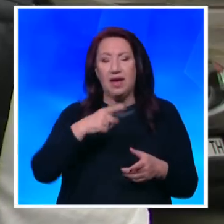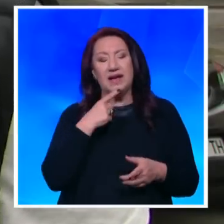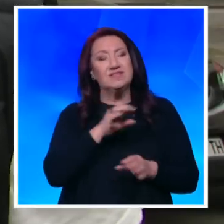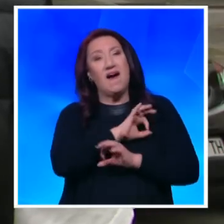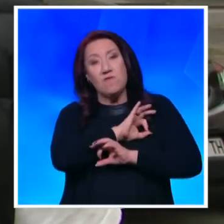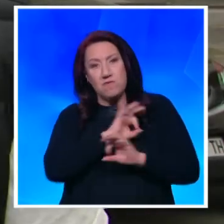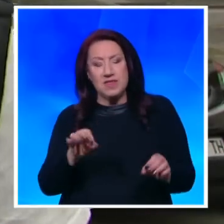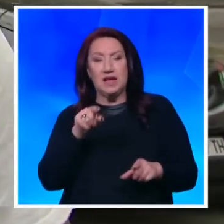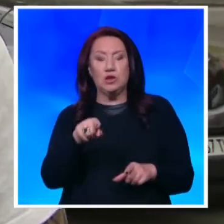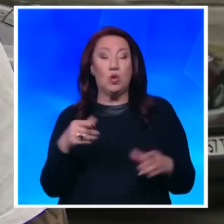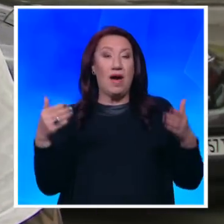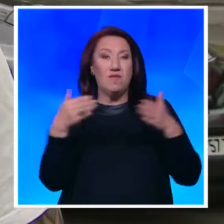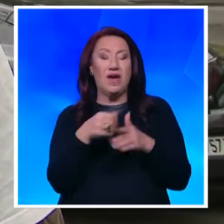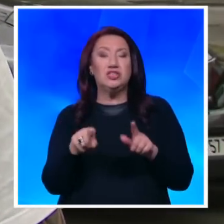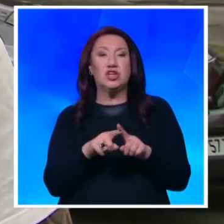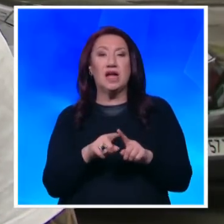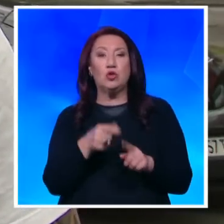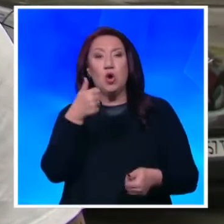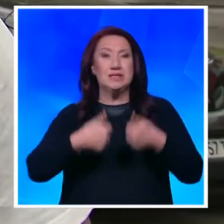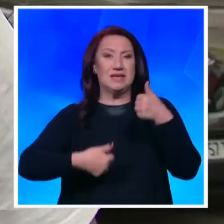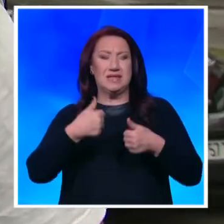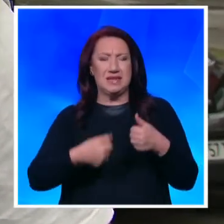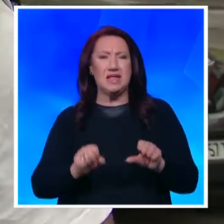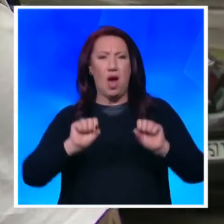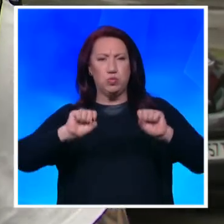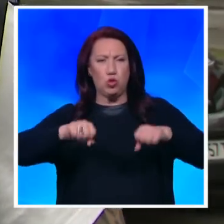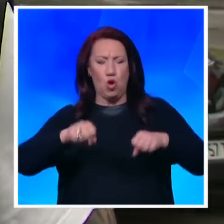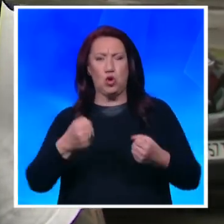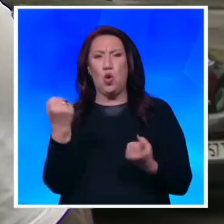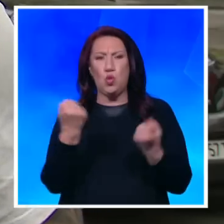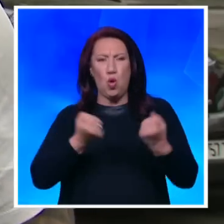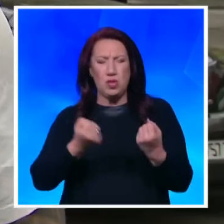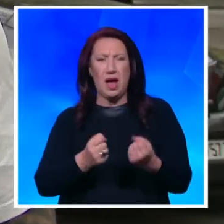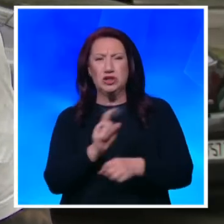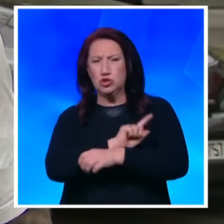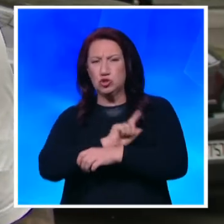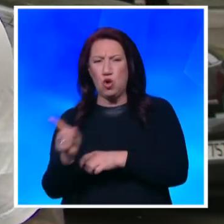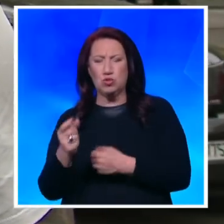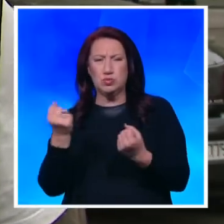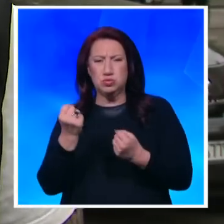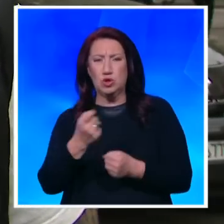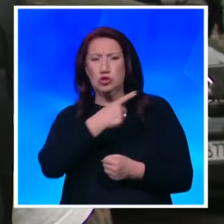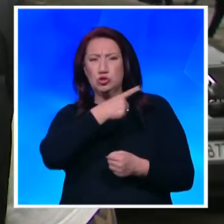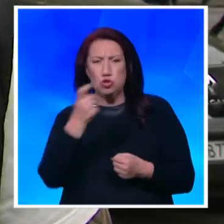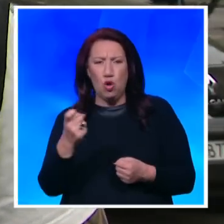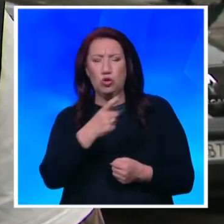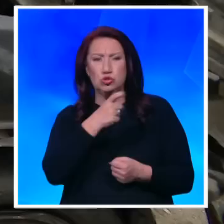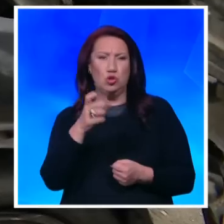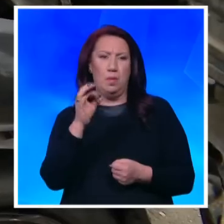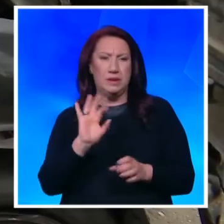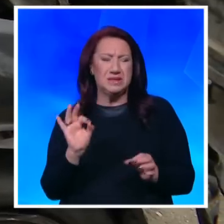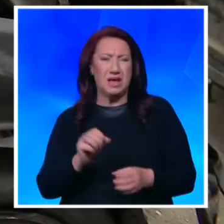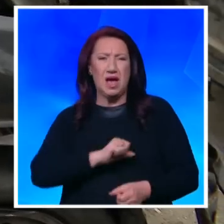особено вечерно време е пълно с мотори и автомобили, които префърчат 100-150, наистина не